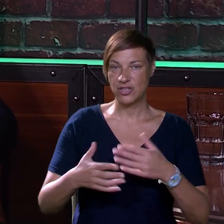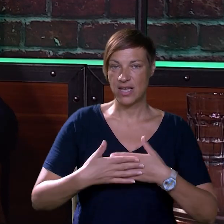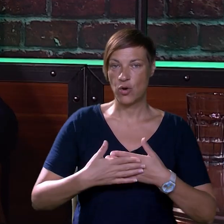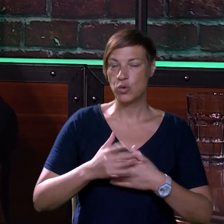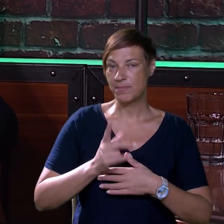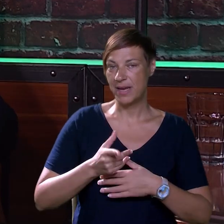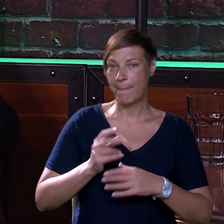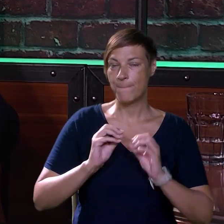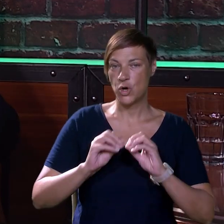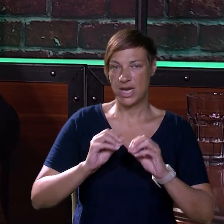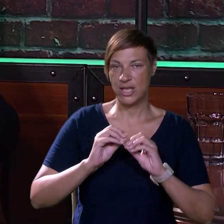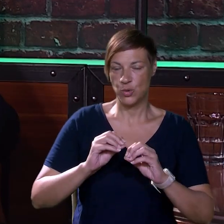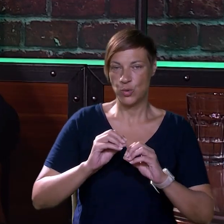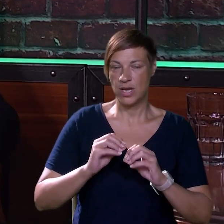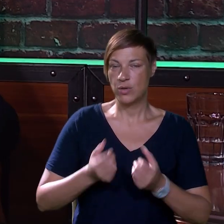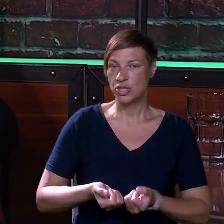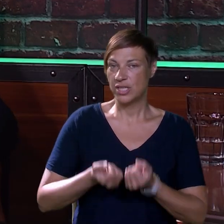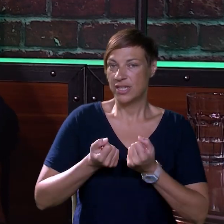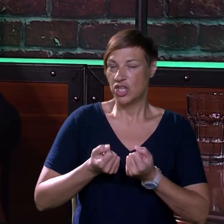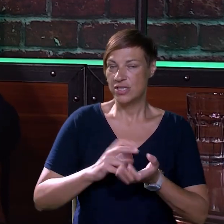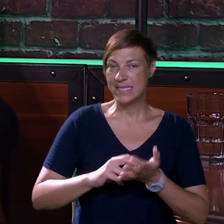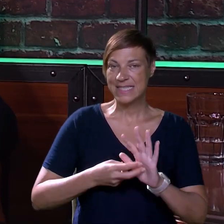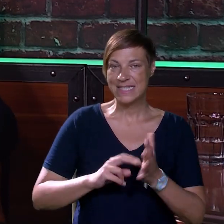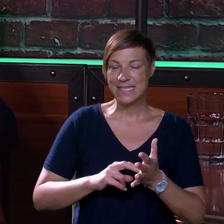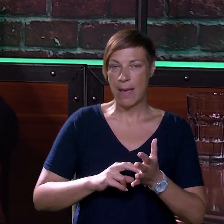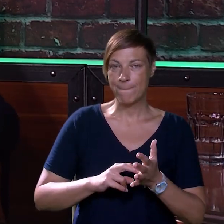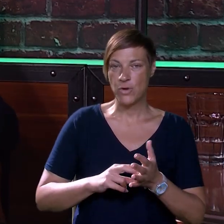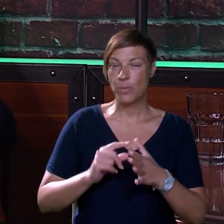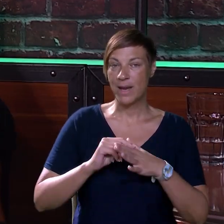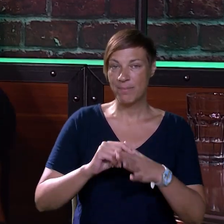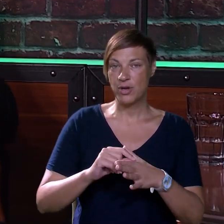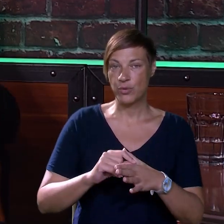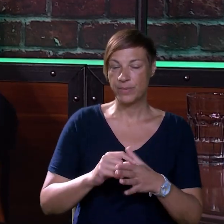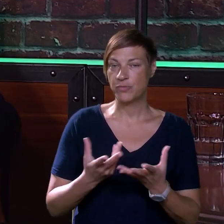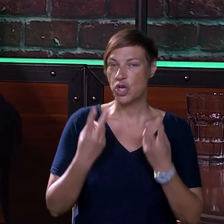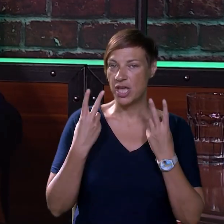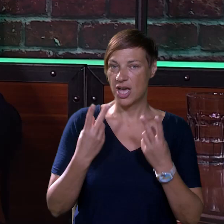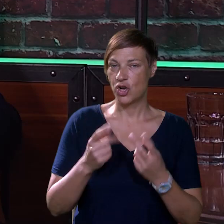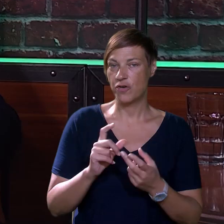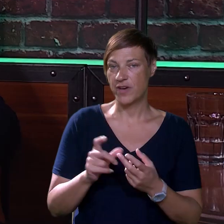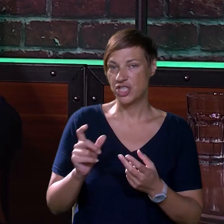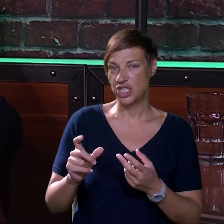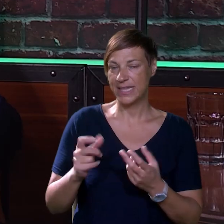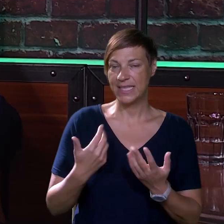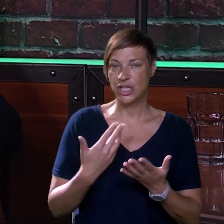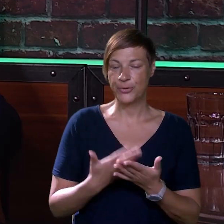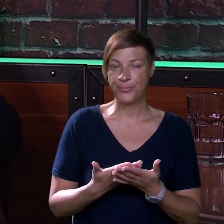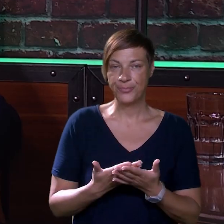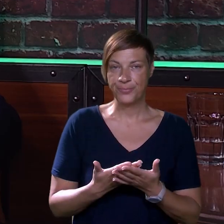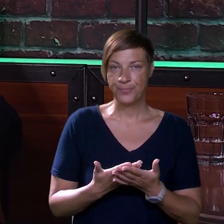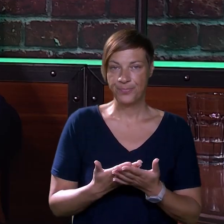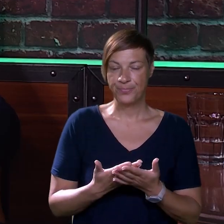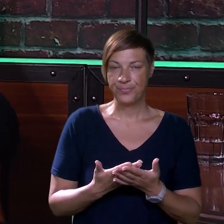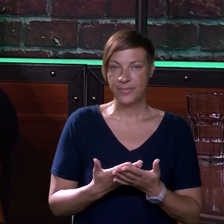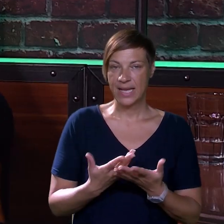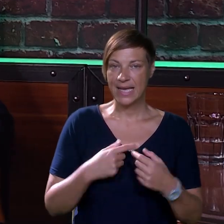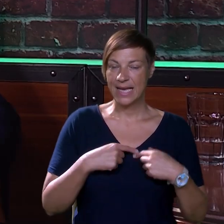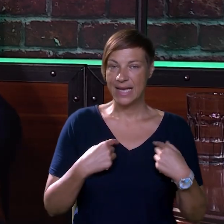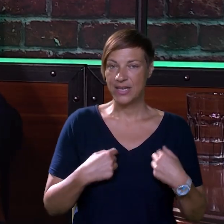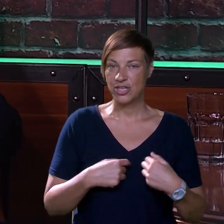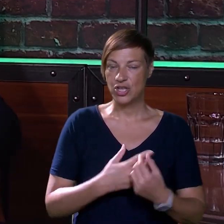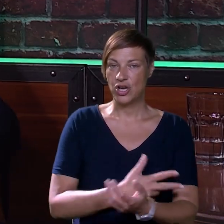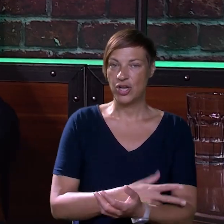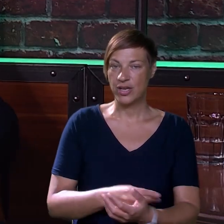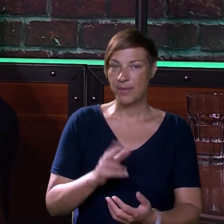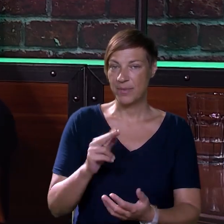mene moraju naučiti nositi se sa problemima, sa rukovođenjem. To je isto jako važan segment, jer ta kardiologija je